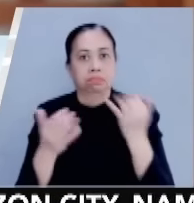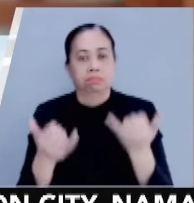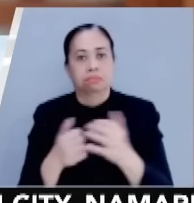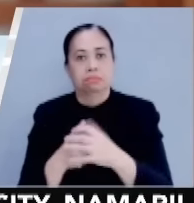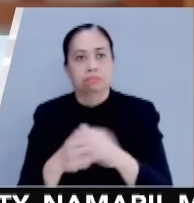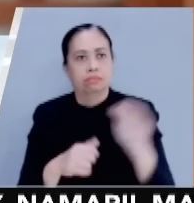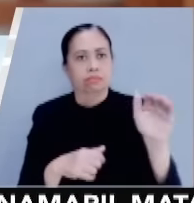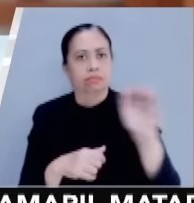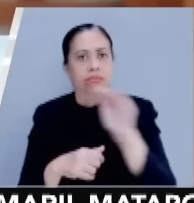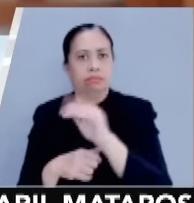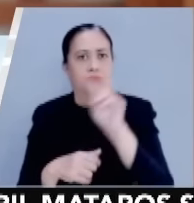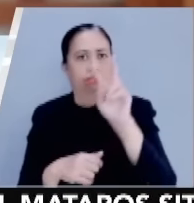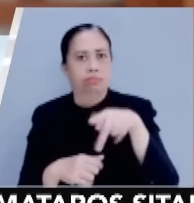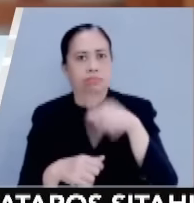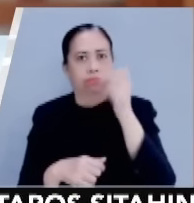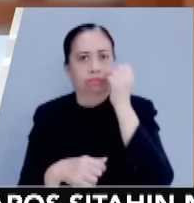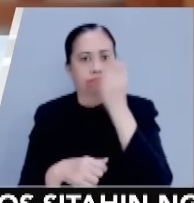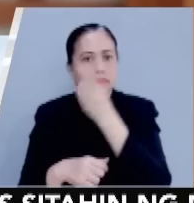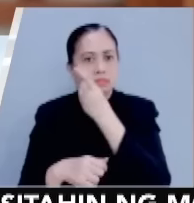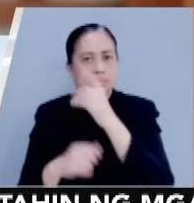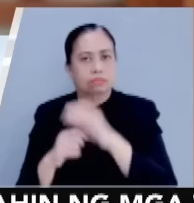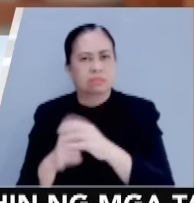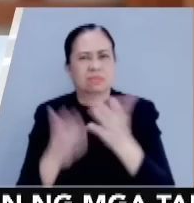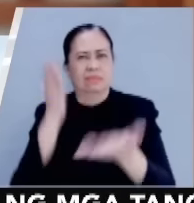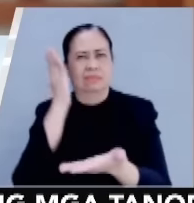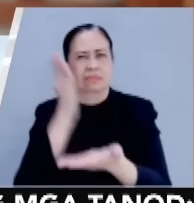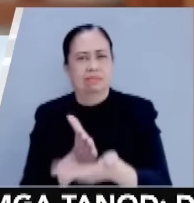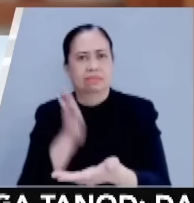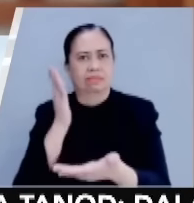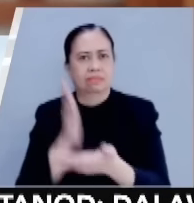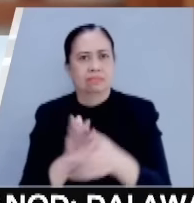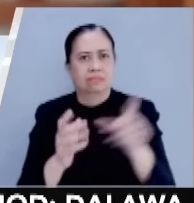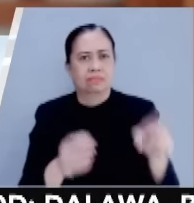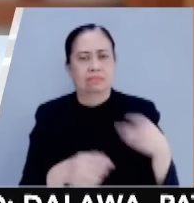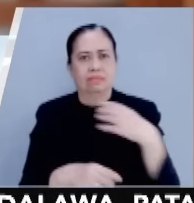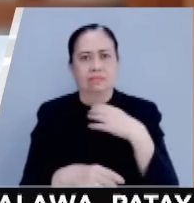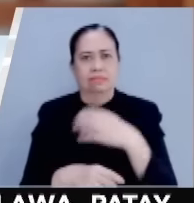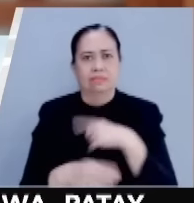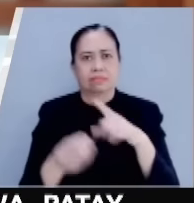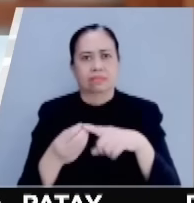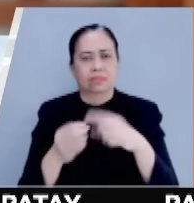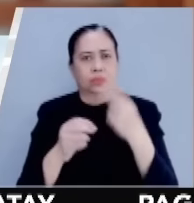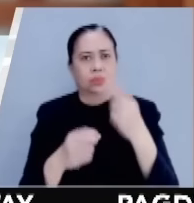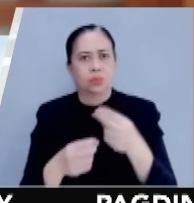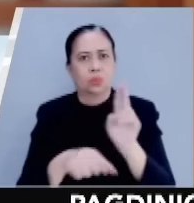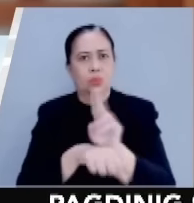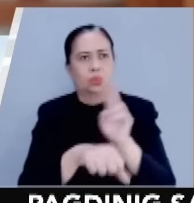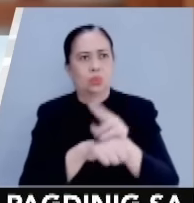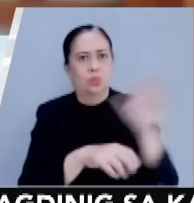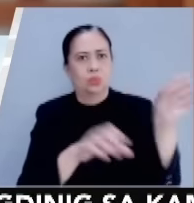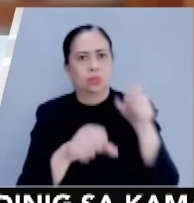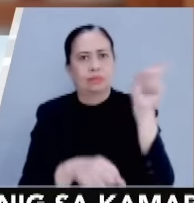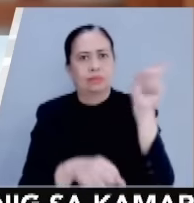Vice President Duterte na tigilan na raw ng mga mambabatas ang paggamit ng mga testigong wala umunong kredibilidad